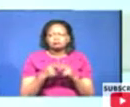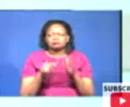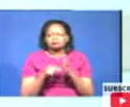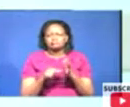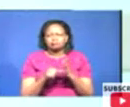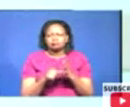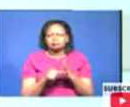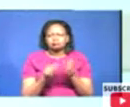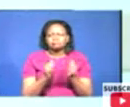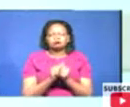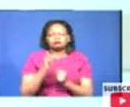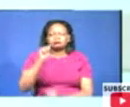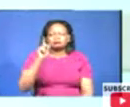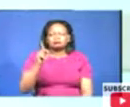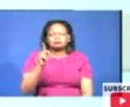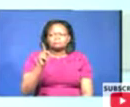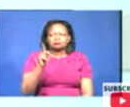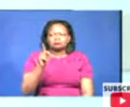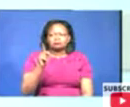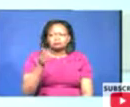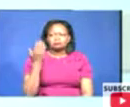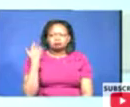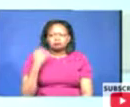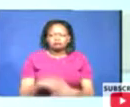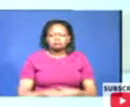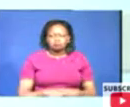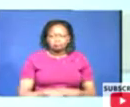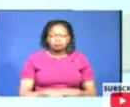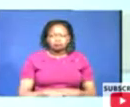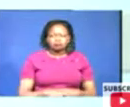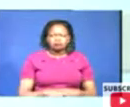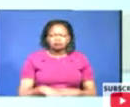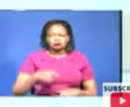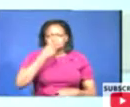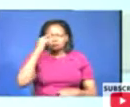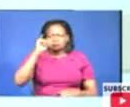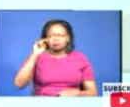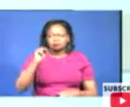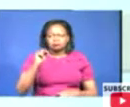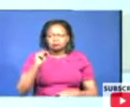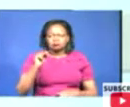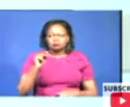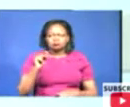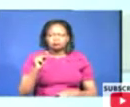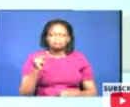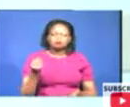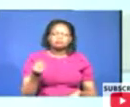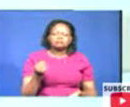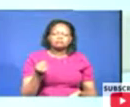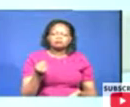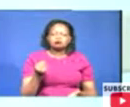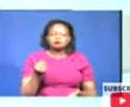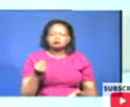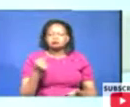direct Kenya wakati hiyo ile ilikuwa kwa vile John Bigot alikuwa anaitishwa pesa na hawa, naye akasema